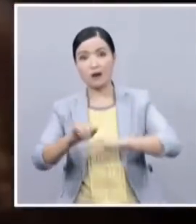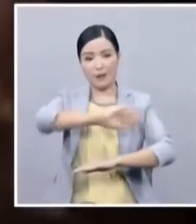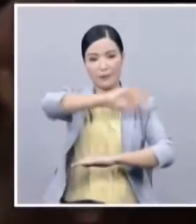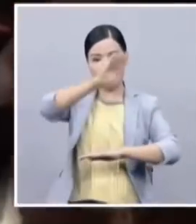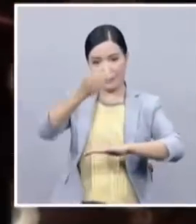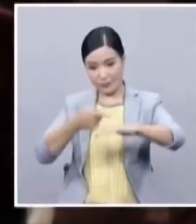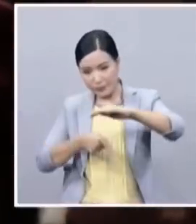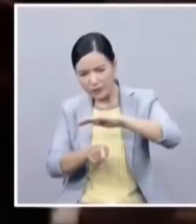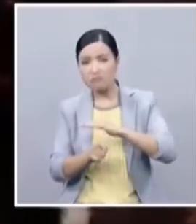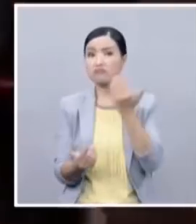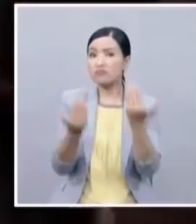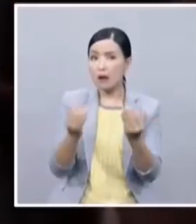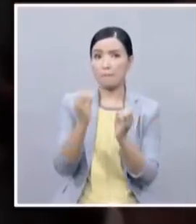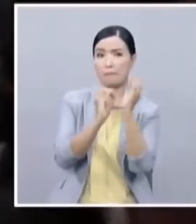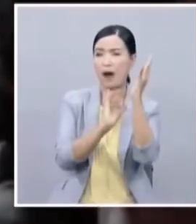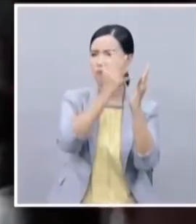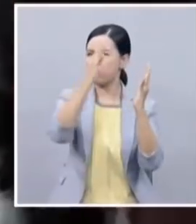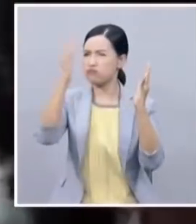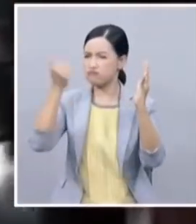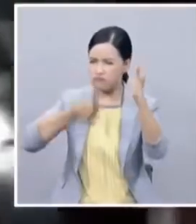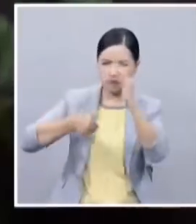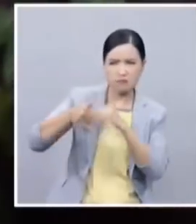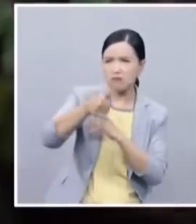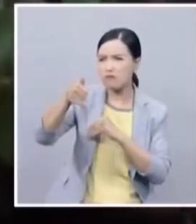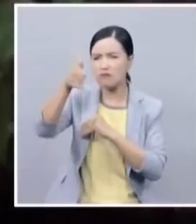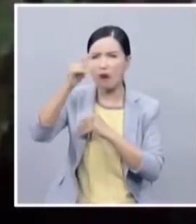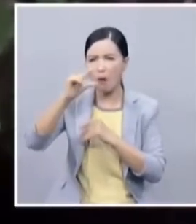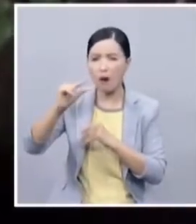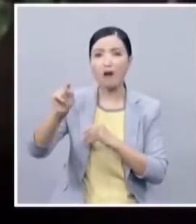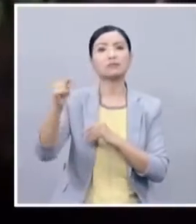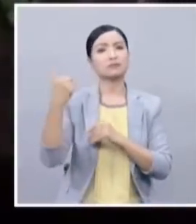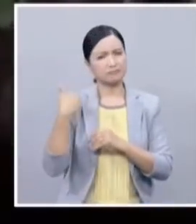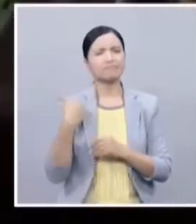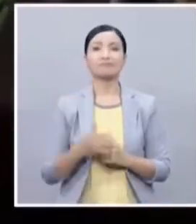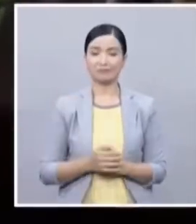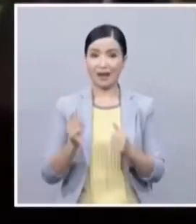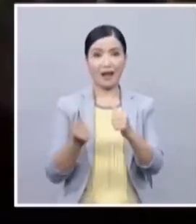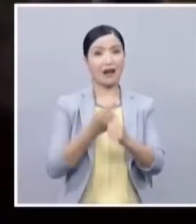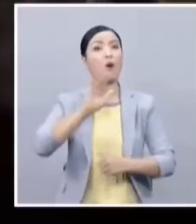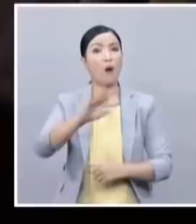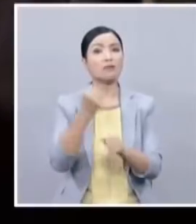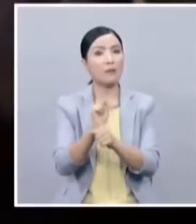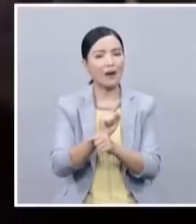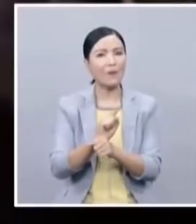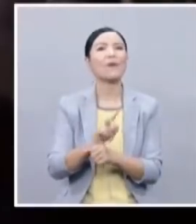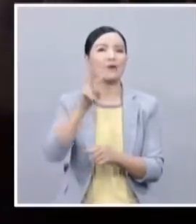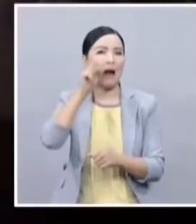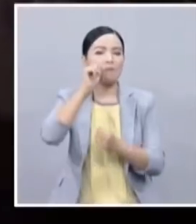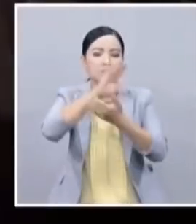เพราะมีอาจจะมีหลงป่าบ้างอะไรบ้างซึ่งก็เกิดมาโดยตลอดนะครับเพราะนั้นสิ่งแรกที่เขาทำก็คือว่าการหาน้ำบริ